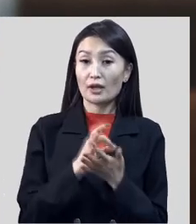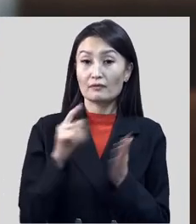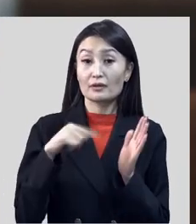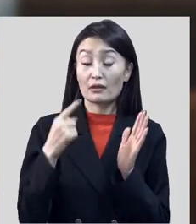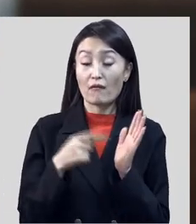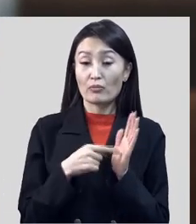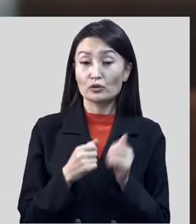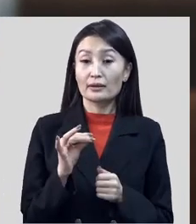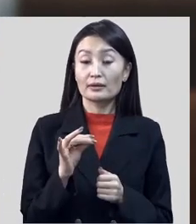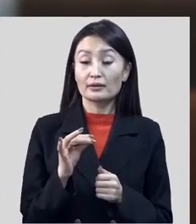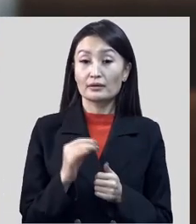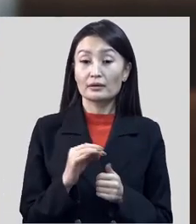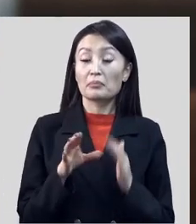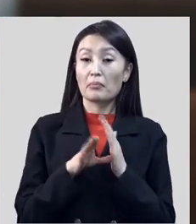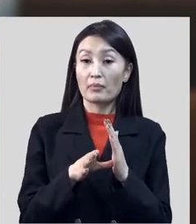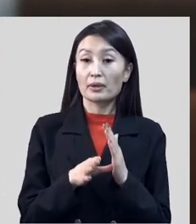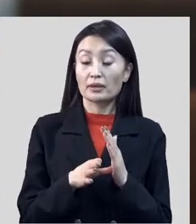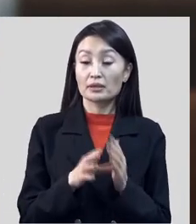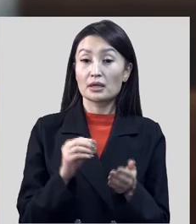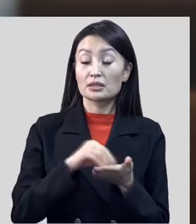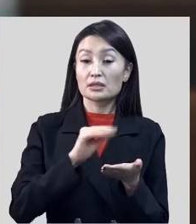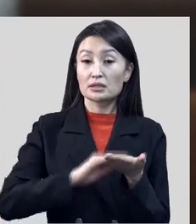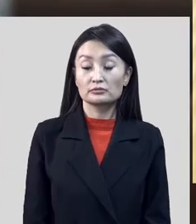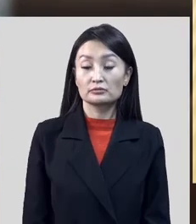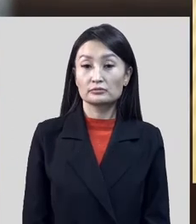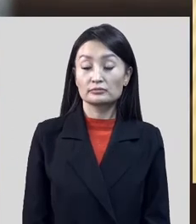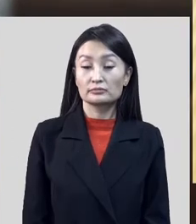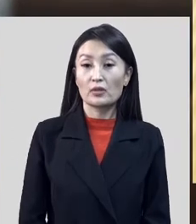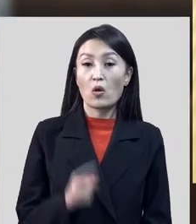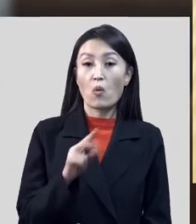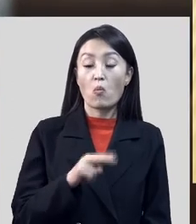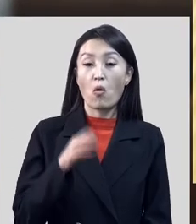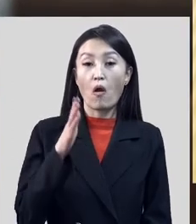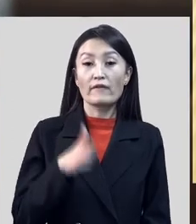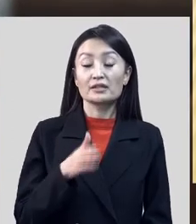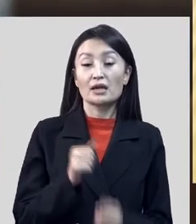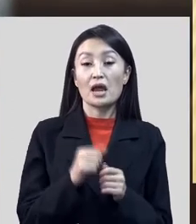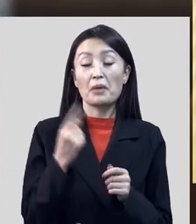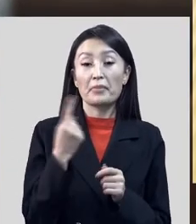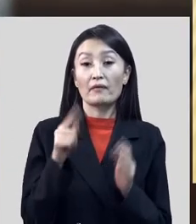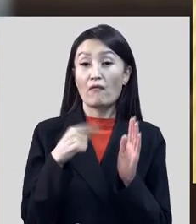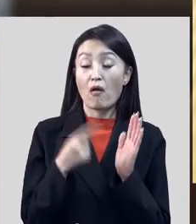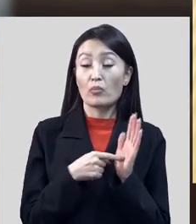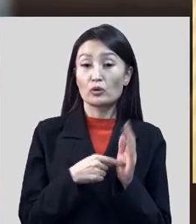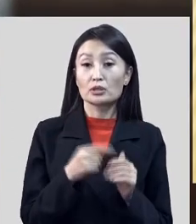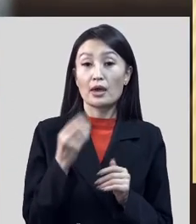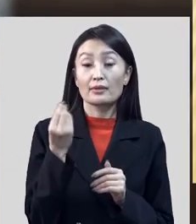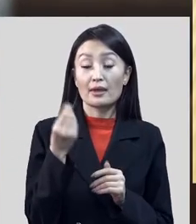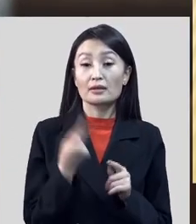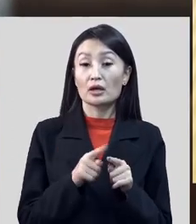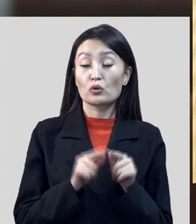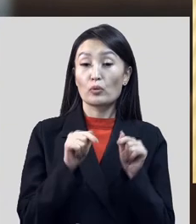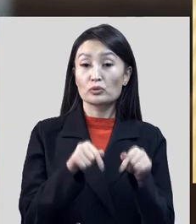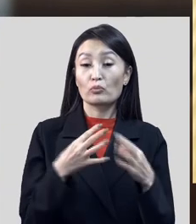вопросы и помогите заполнить кроссворд по вертикали первый вопрос деньги который